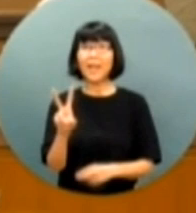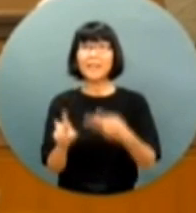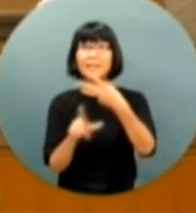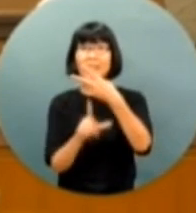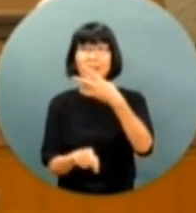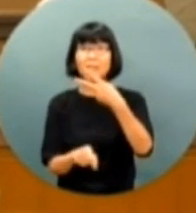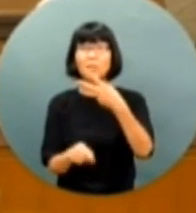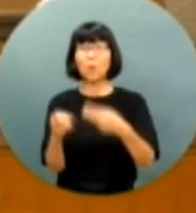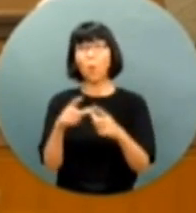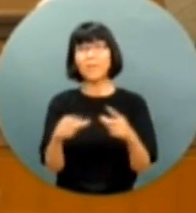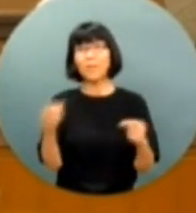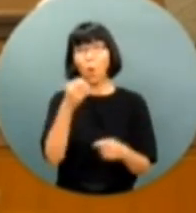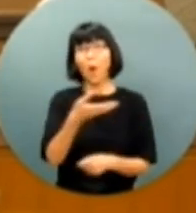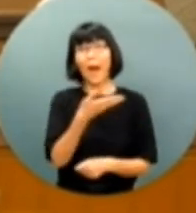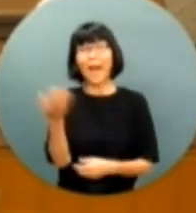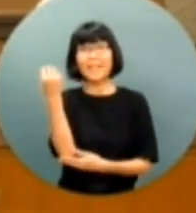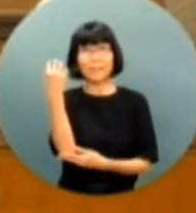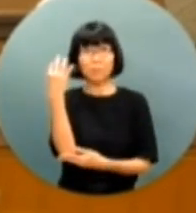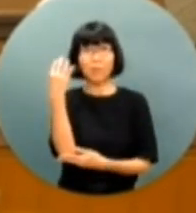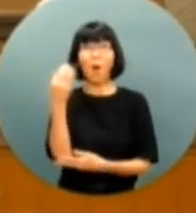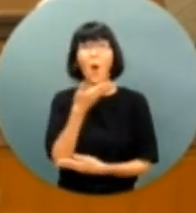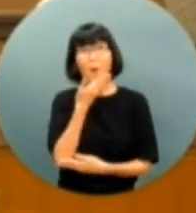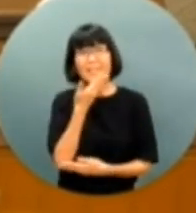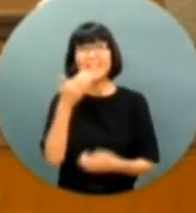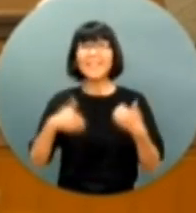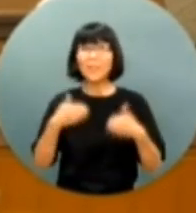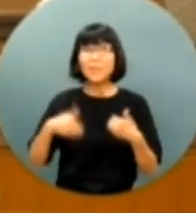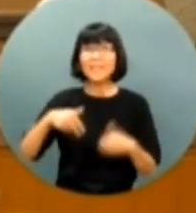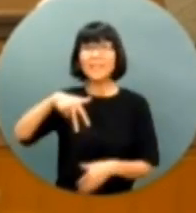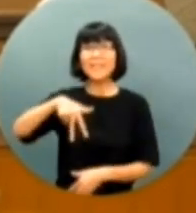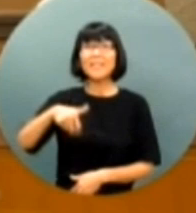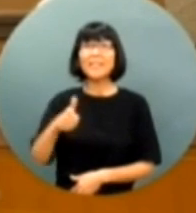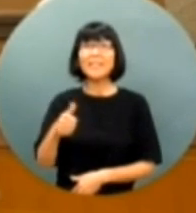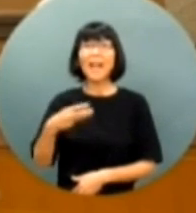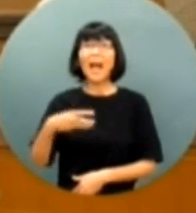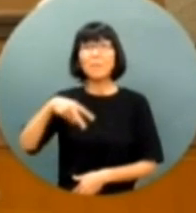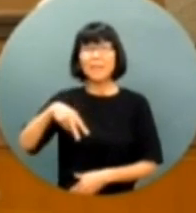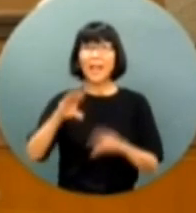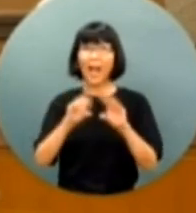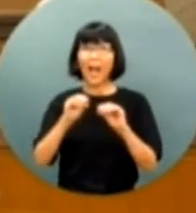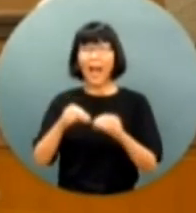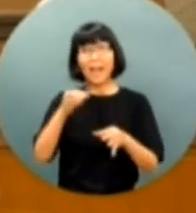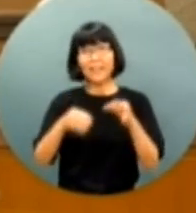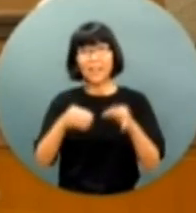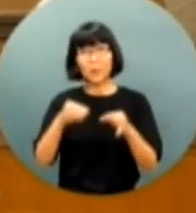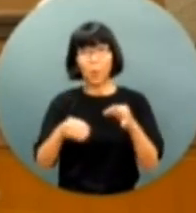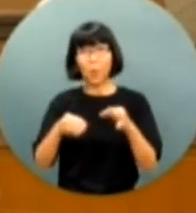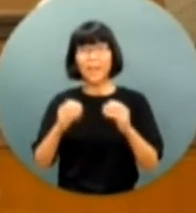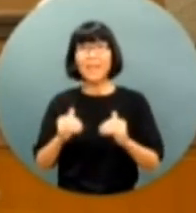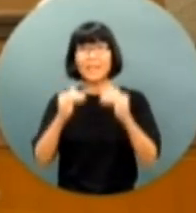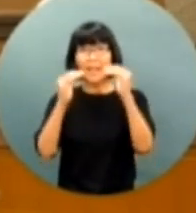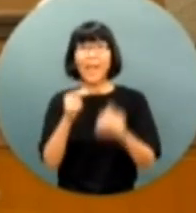海新聞の記事でございます。おいしい楽しいスタミナ納豆、倉吉出身バンド、歌作成、聖徳賞で披